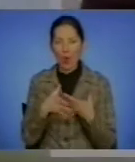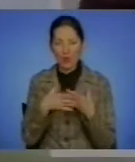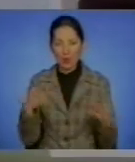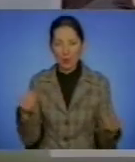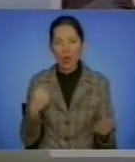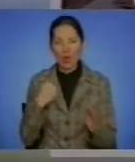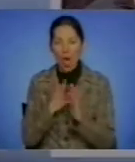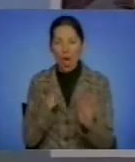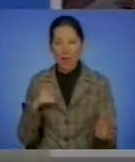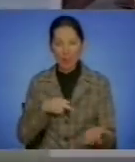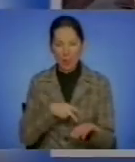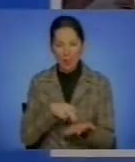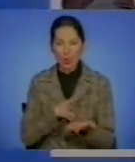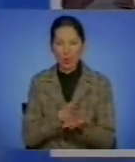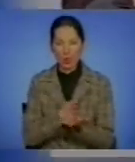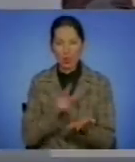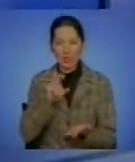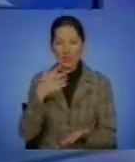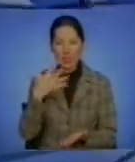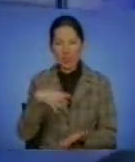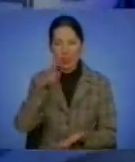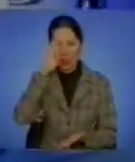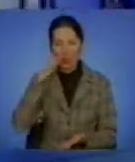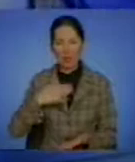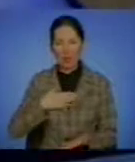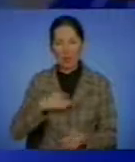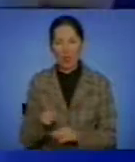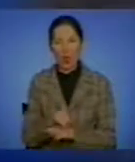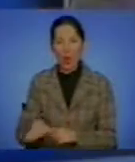підуть 350 хлопців з нашого краю.